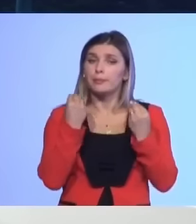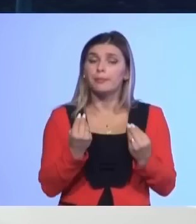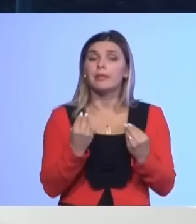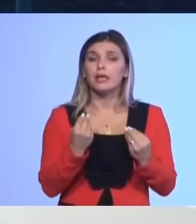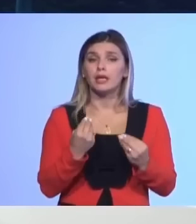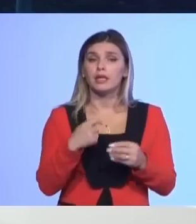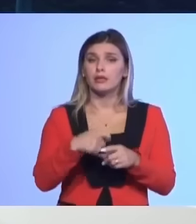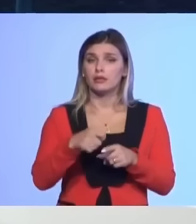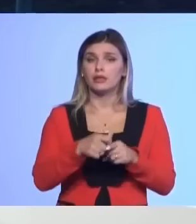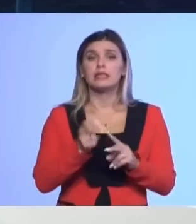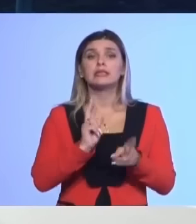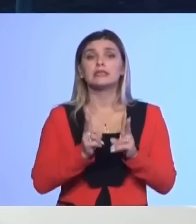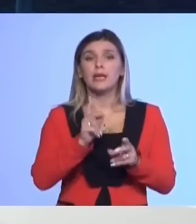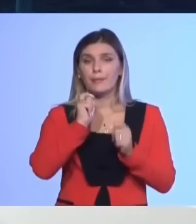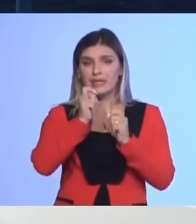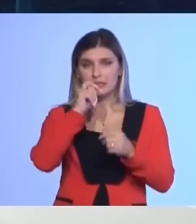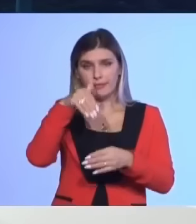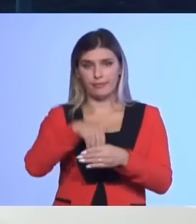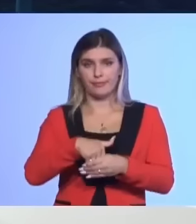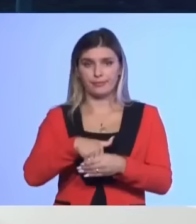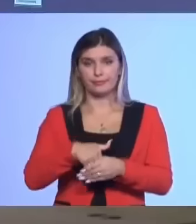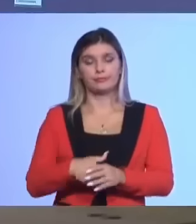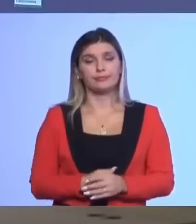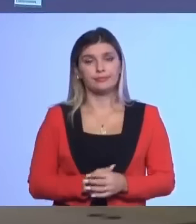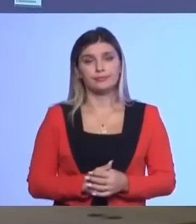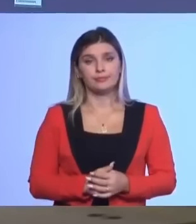të negociuar në kuadër të dialogut.